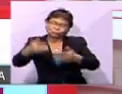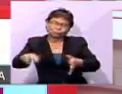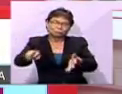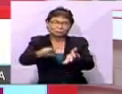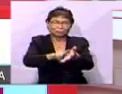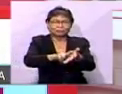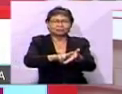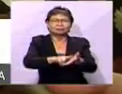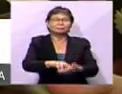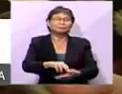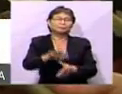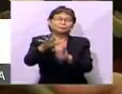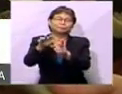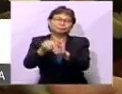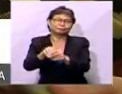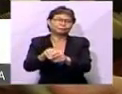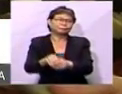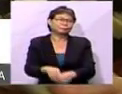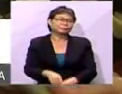JPN.